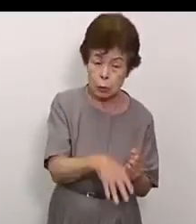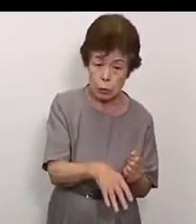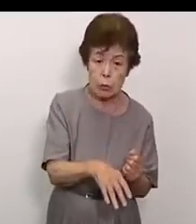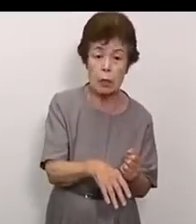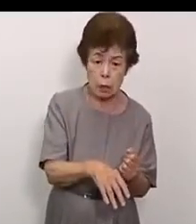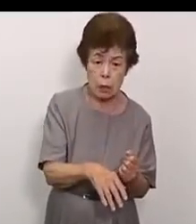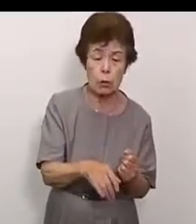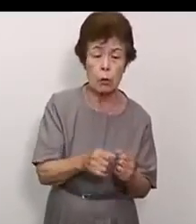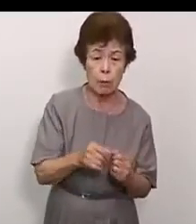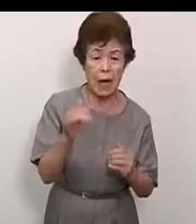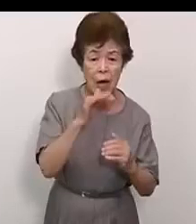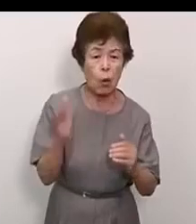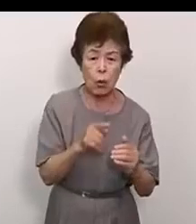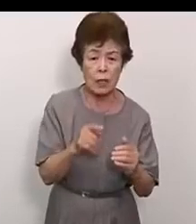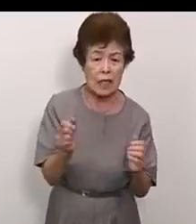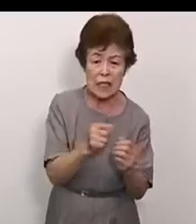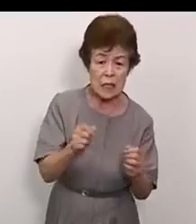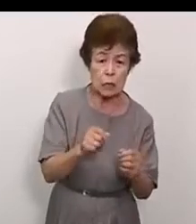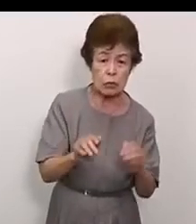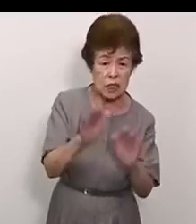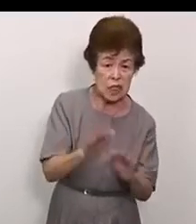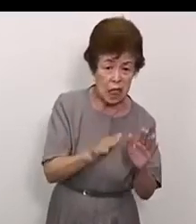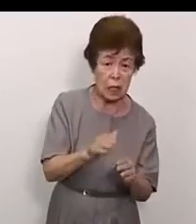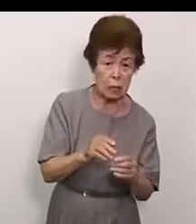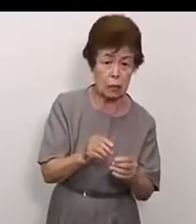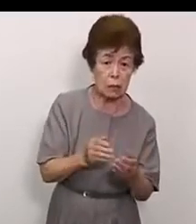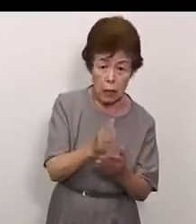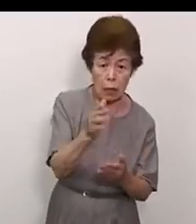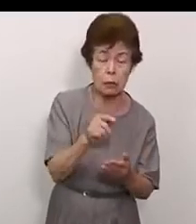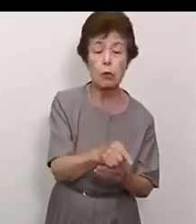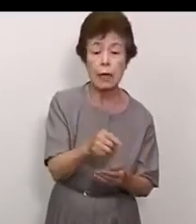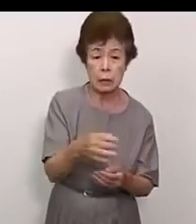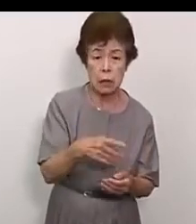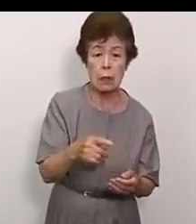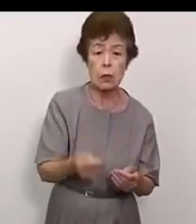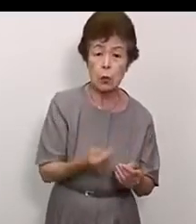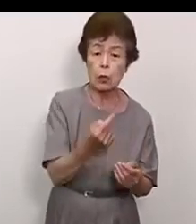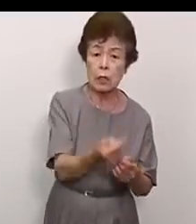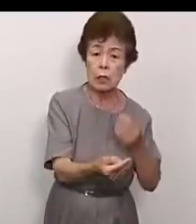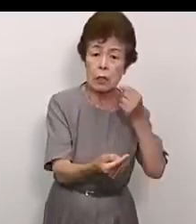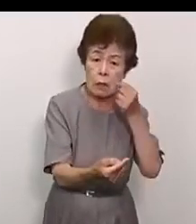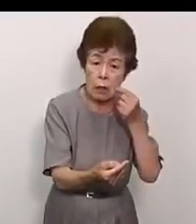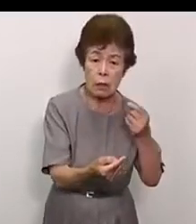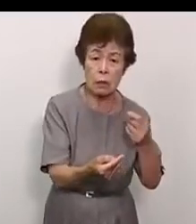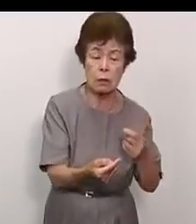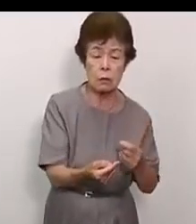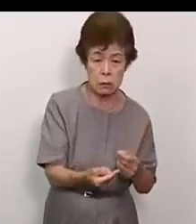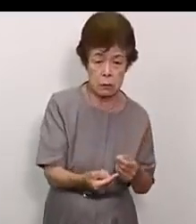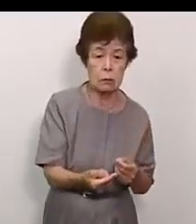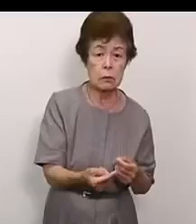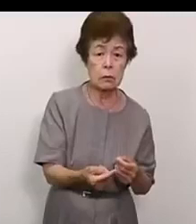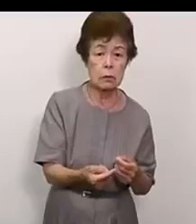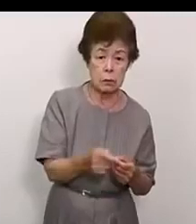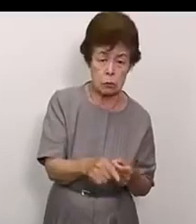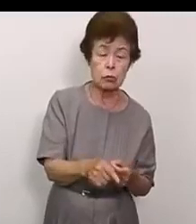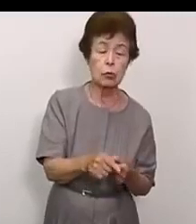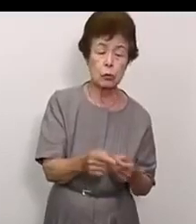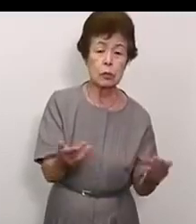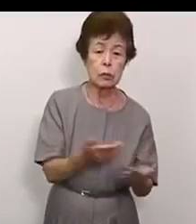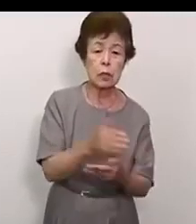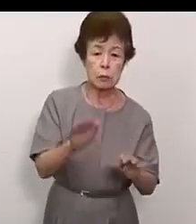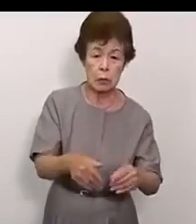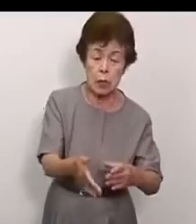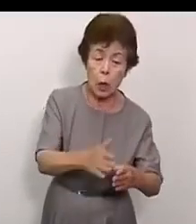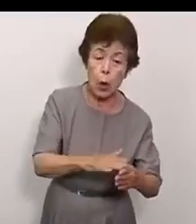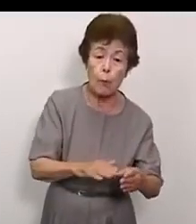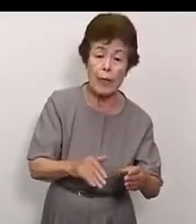に緊急事態宣言出ると、ちょっとやっぱり危険だということで、移してはいけないということで、お弁当とか